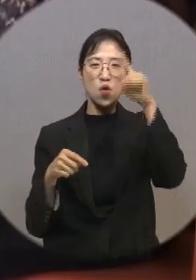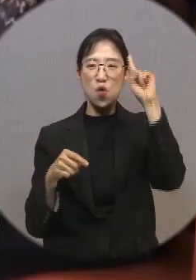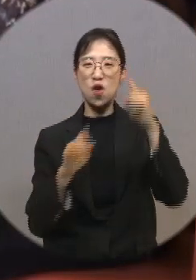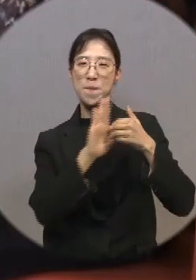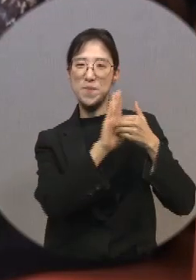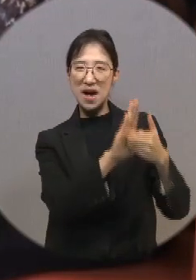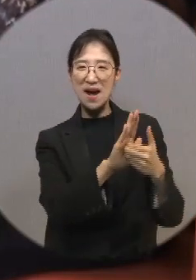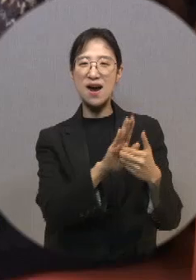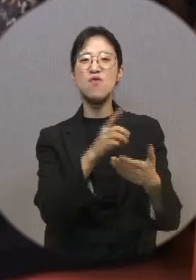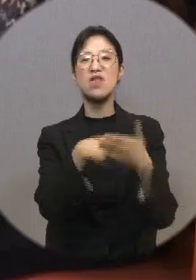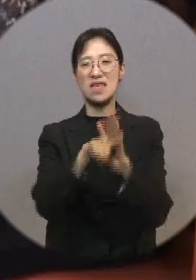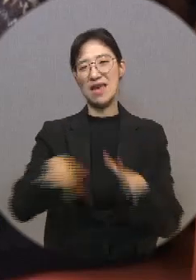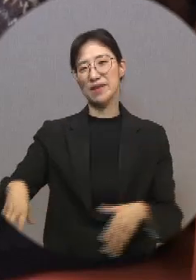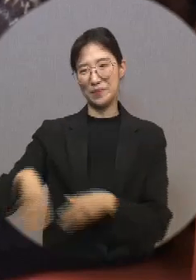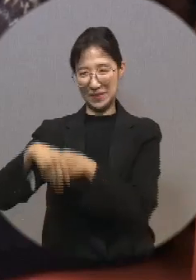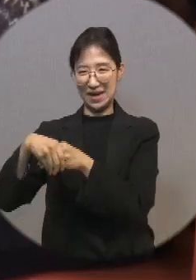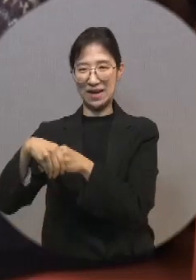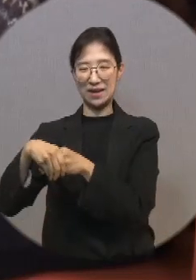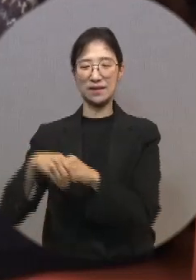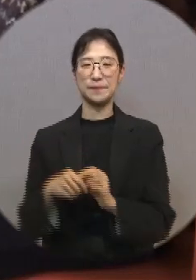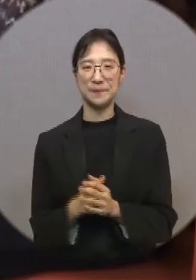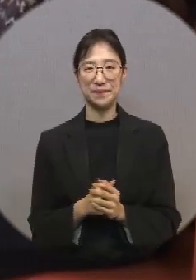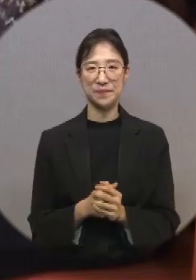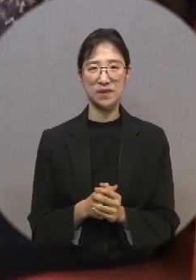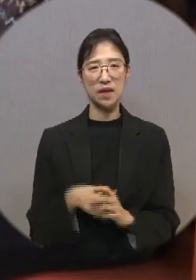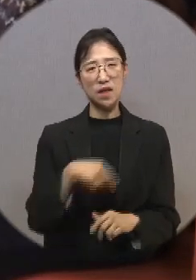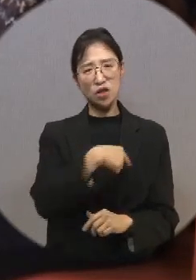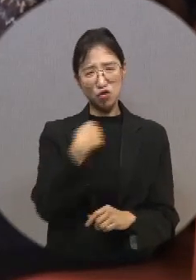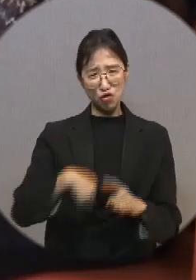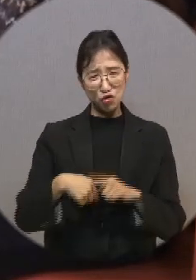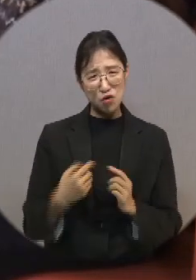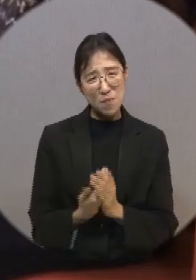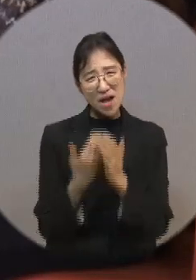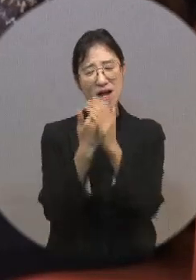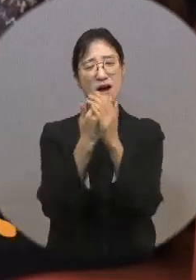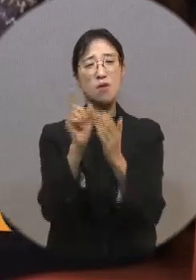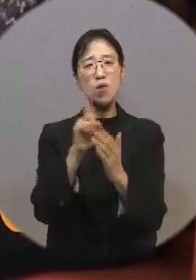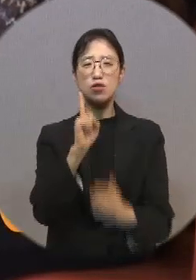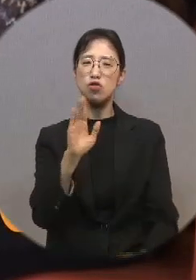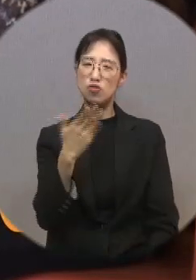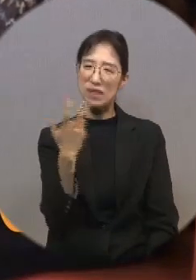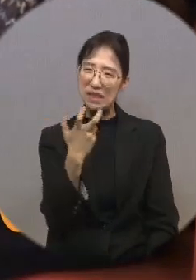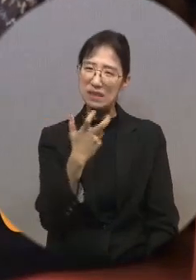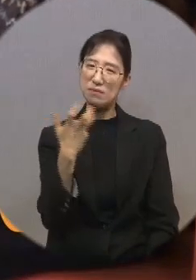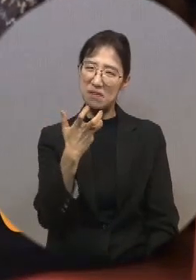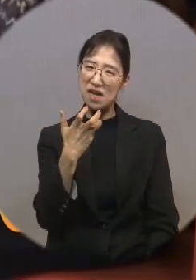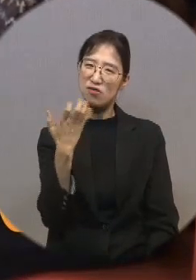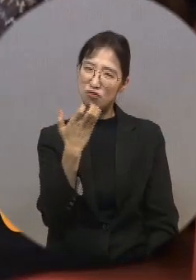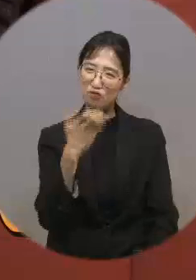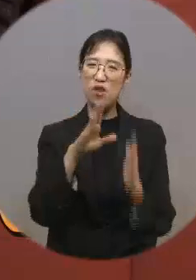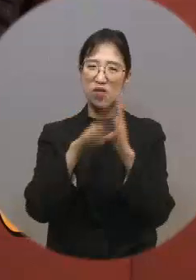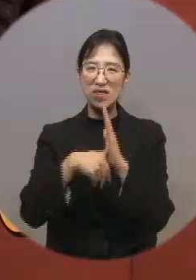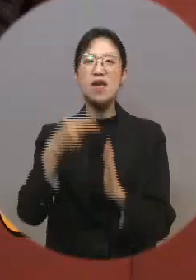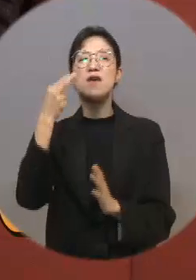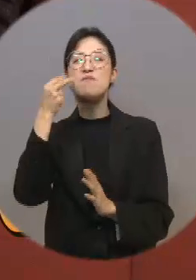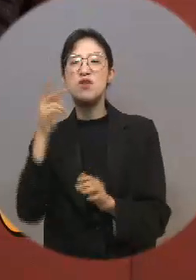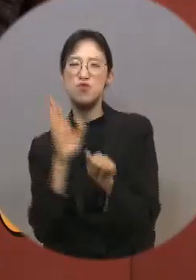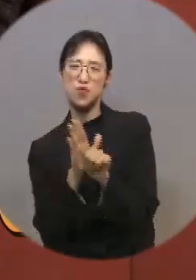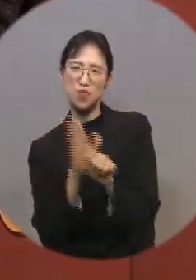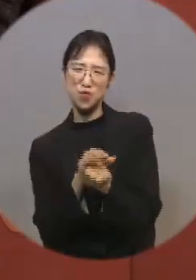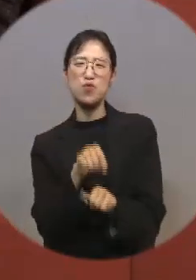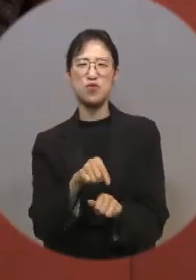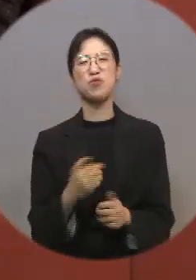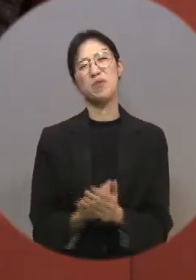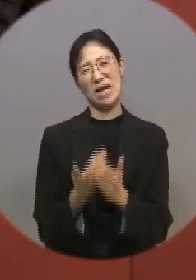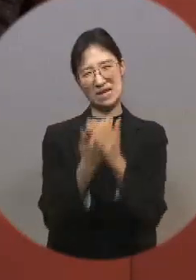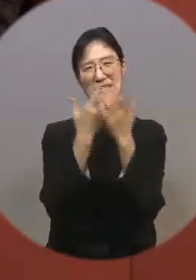견제하기 위해서 서로 손잡은 거잖아요. 사실 중국이 이렇게 큰 거는 그 이후에 70년대, 80년대, 90년대에 미국이 키워줬다라고 얘기를